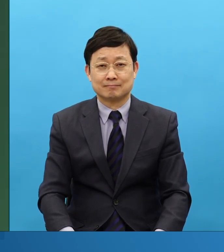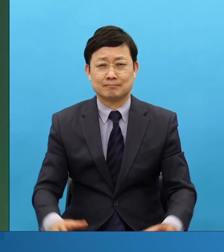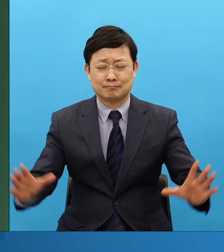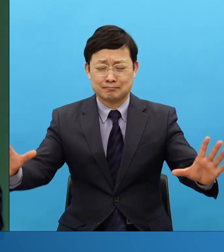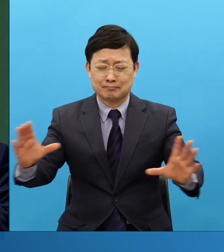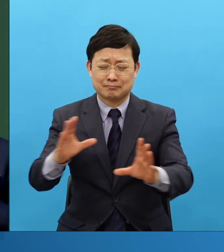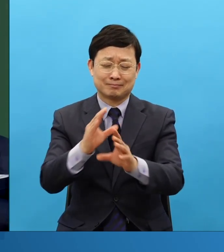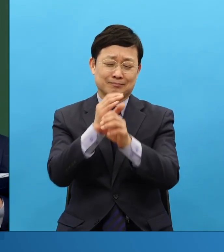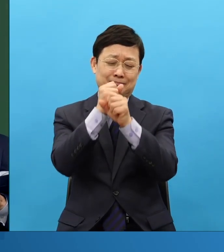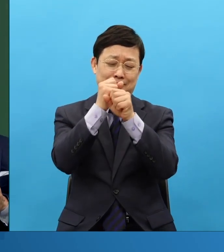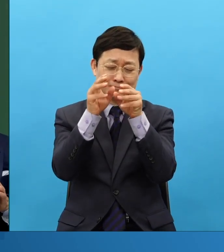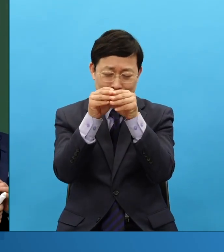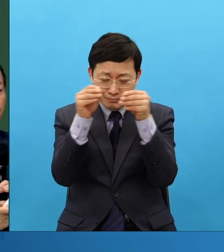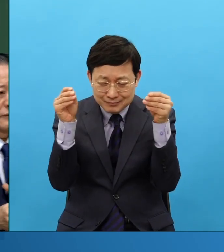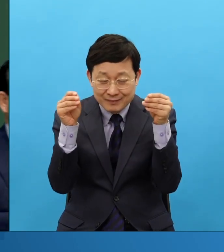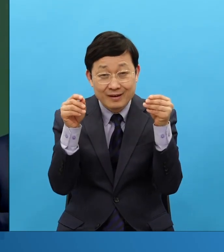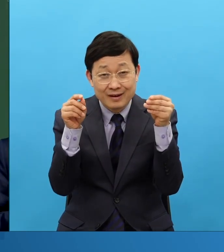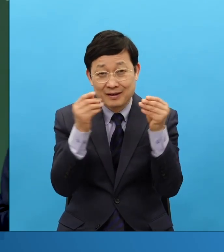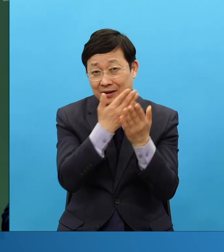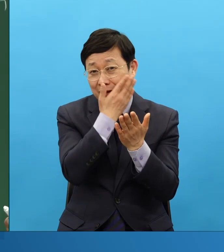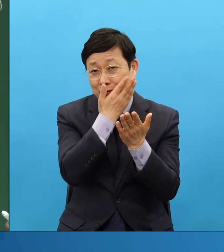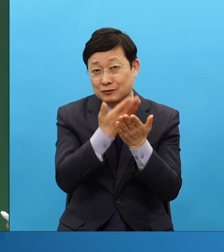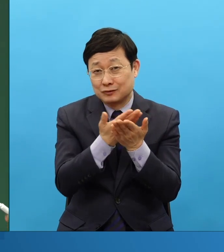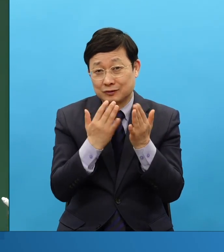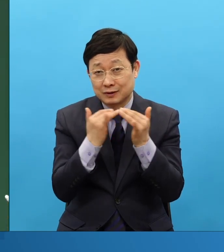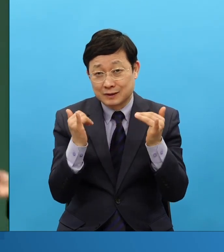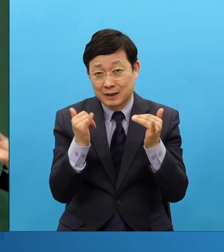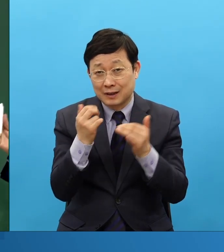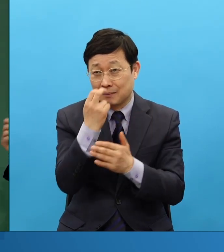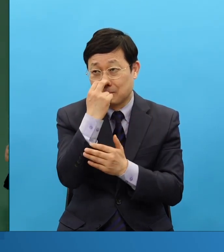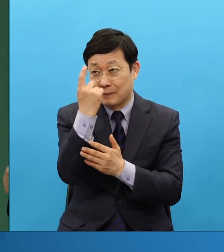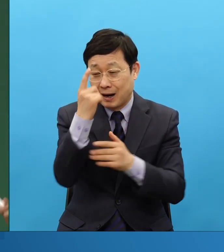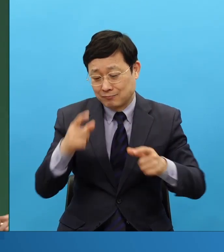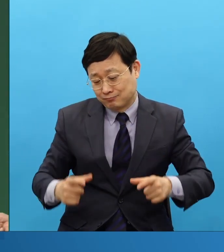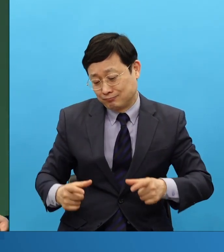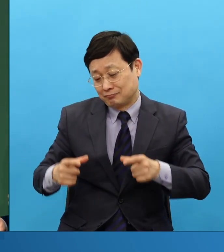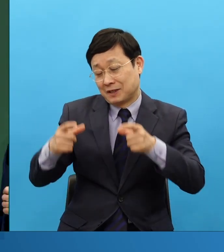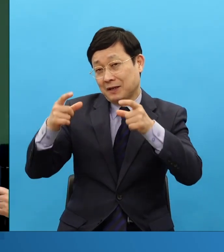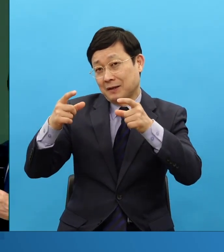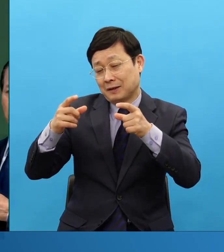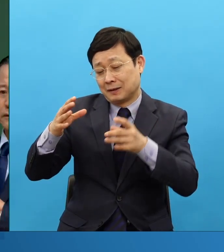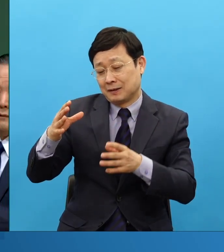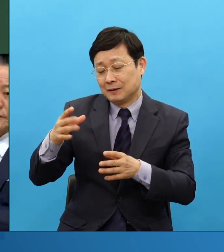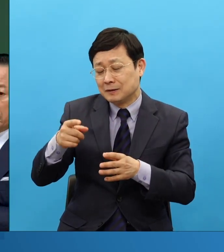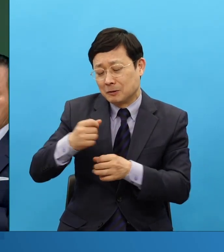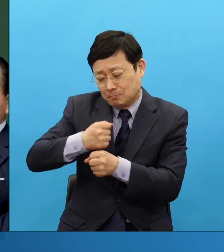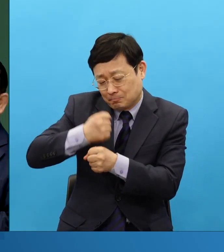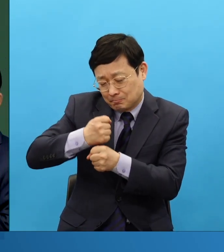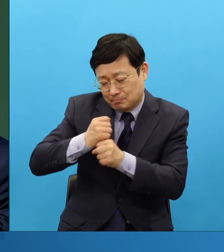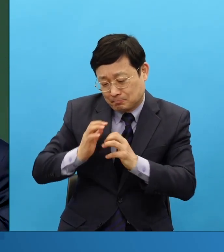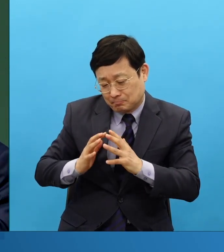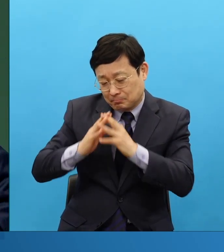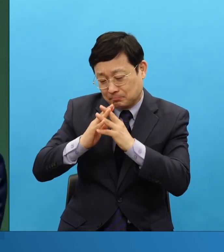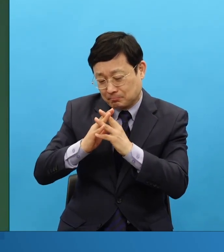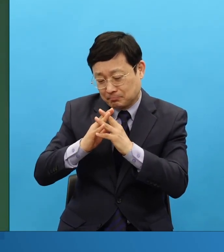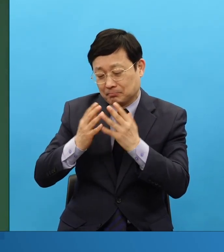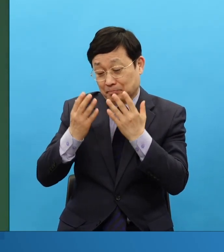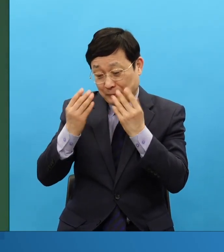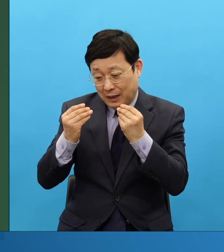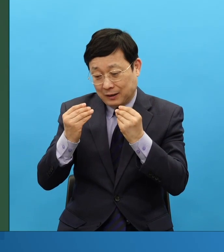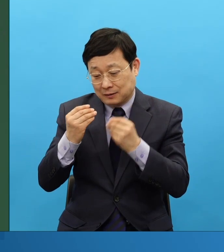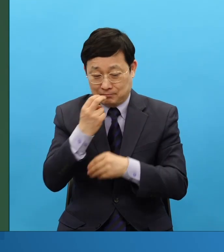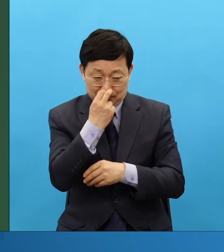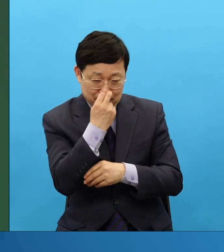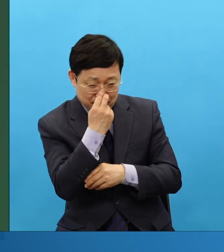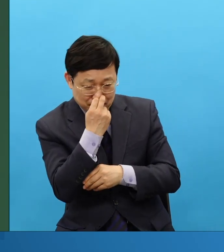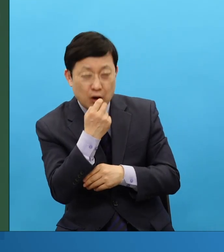중직자의 망대입니다. It is the bartizan of the church officers. 이걸 만들어 놓으면 쉽다니까요. And if you just establish this or make this, it's very easy. 이걸 못